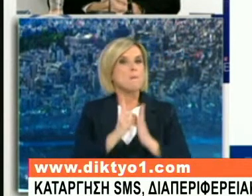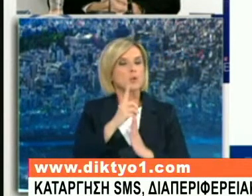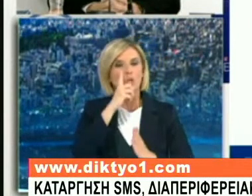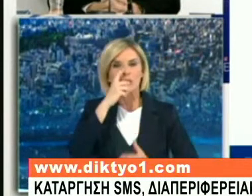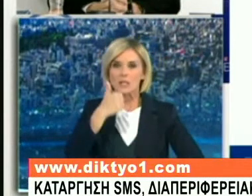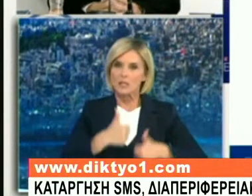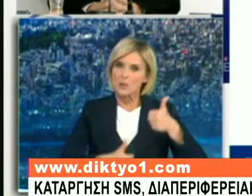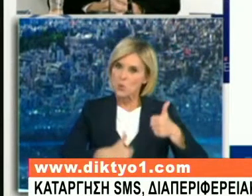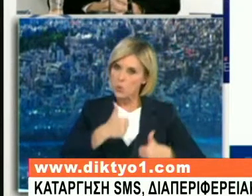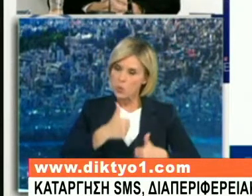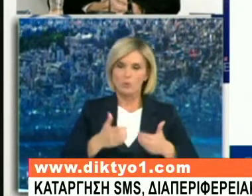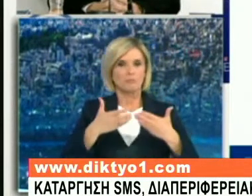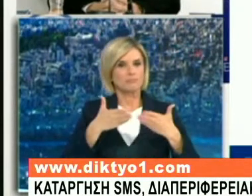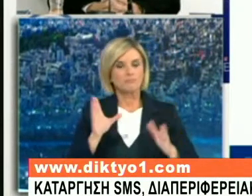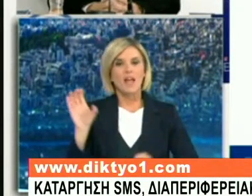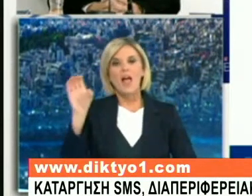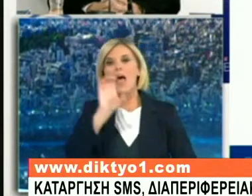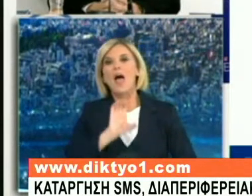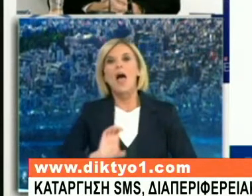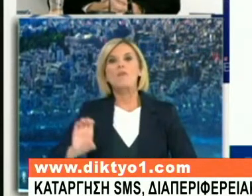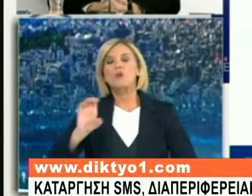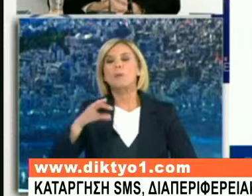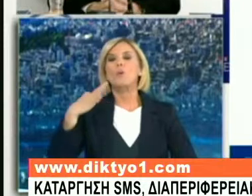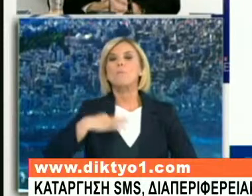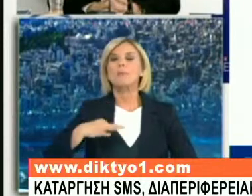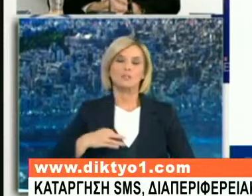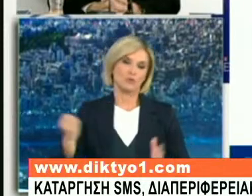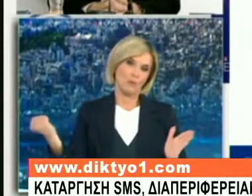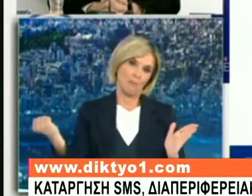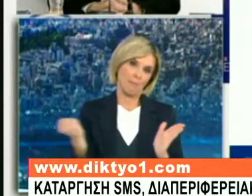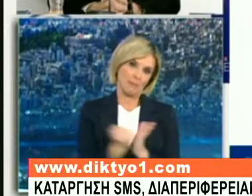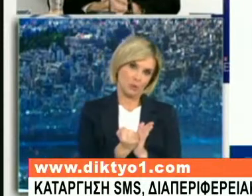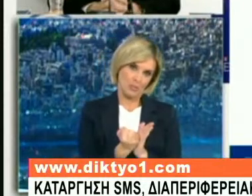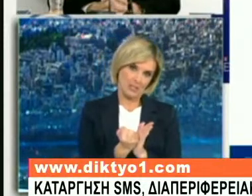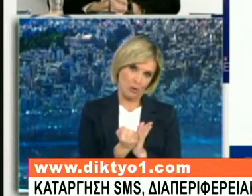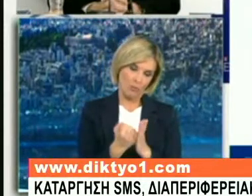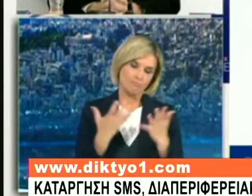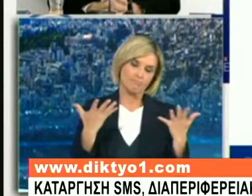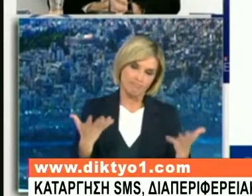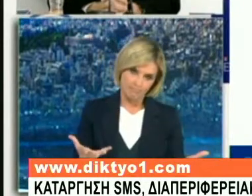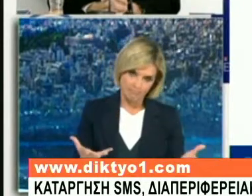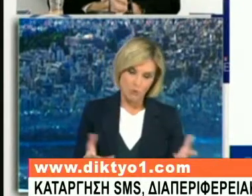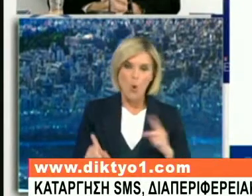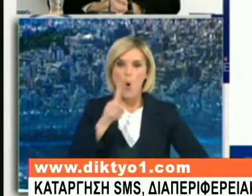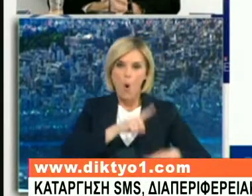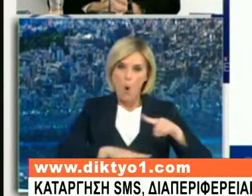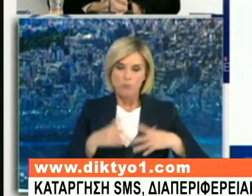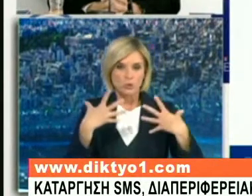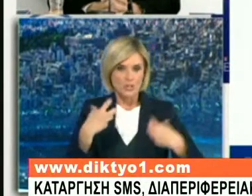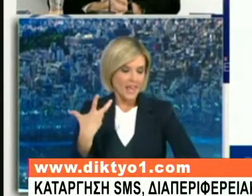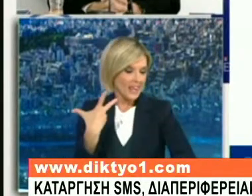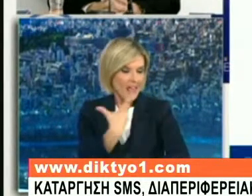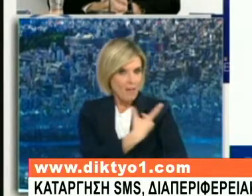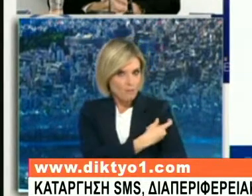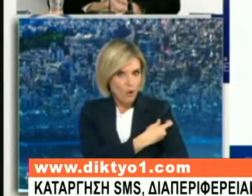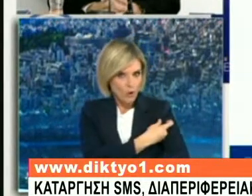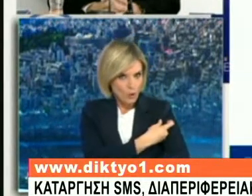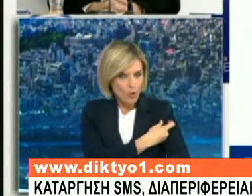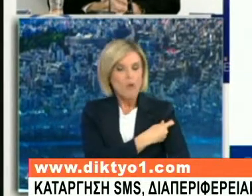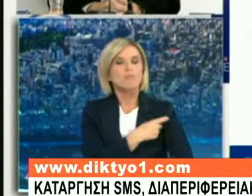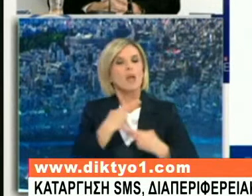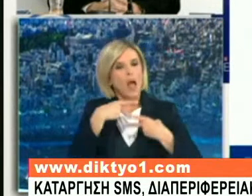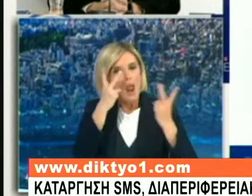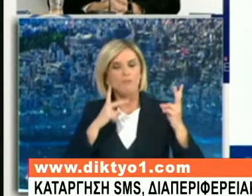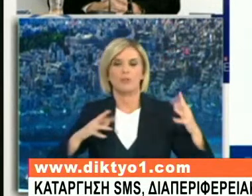παραγωγική λειτουργία το Ευρωπαϊκό Πράσινο Πιστοποιητικό, το λεγόμενο Green Pass, που έρχεται να υλοποιήσει την πρόταση της δικής μας χώρας, του Πρωθυπουργού μας, του